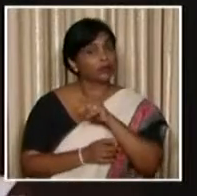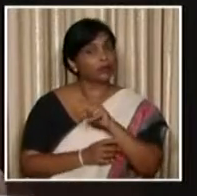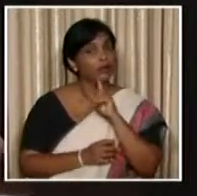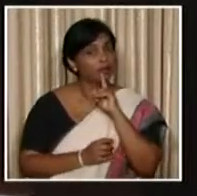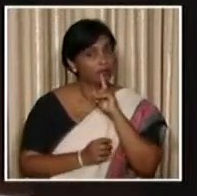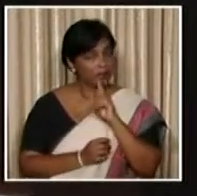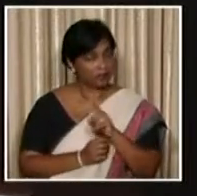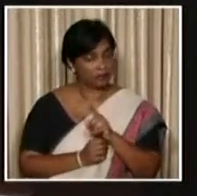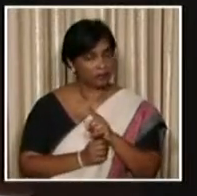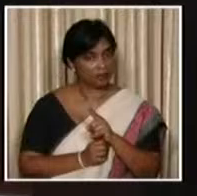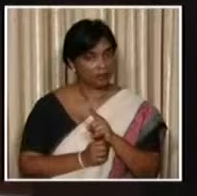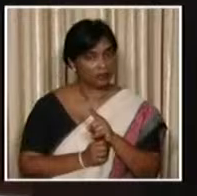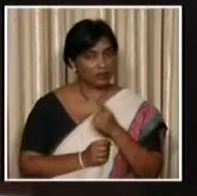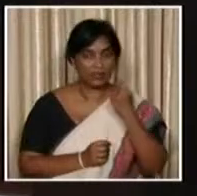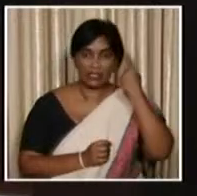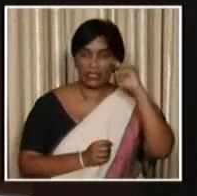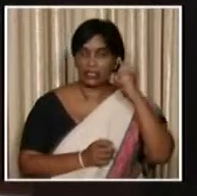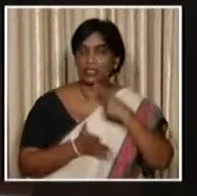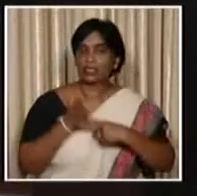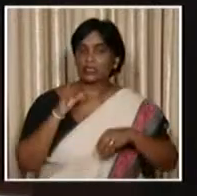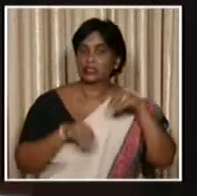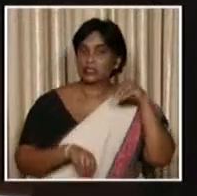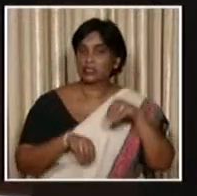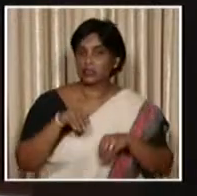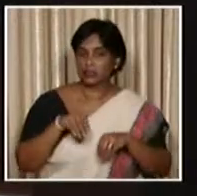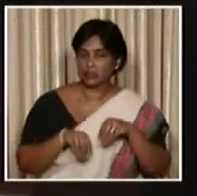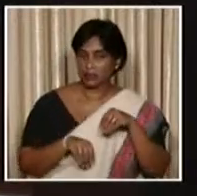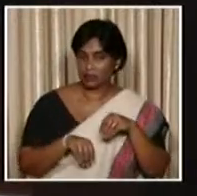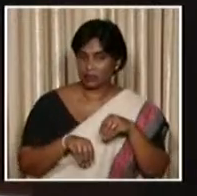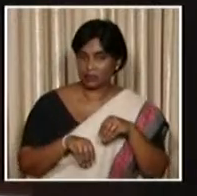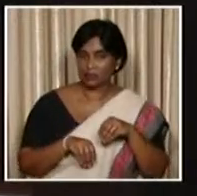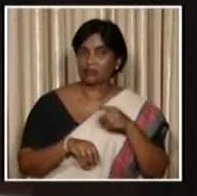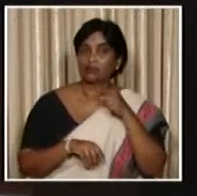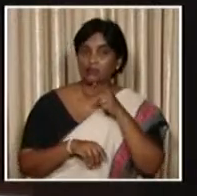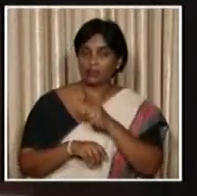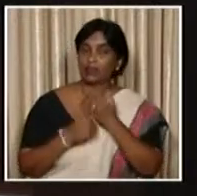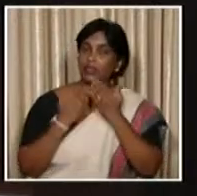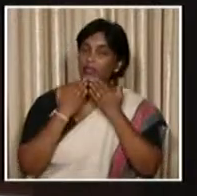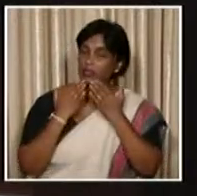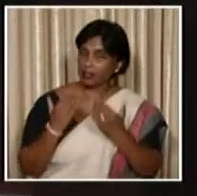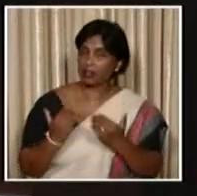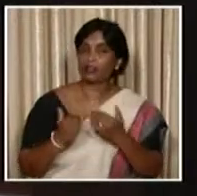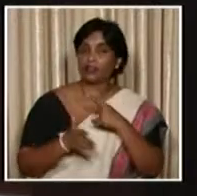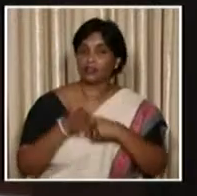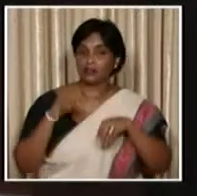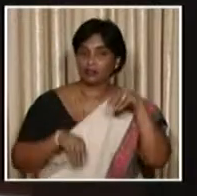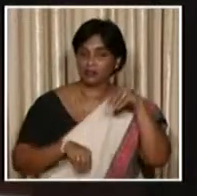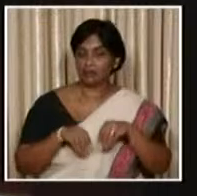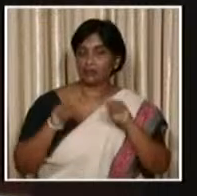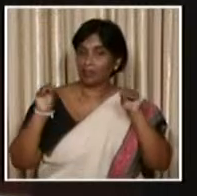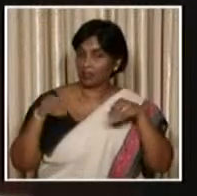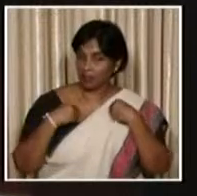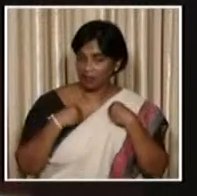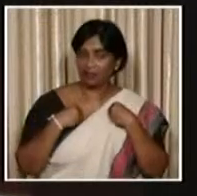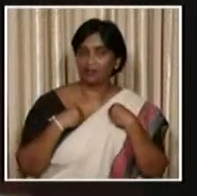කිව්වා ඊයේ ඡන්දයට එතුමා ස්තුතිවන්ත වෙනවා කියලා පක්ෂව දුන්නු